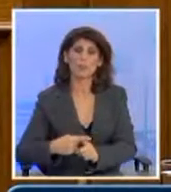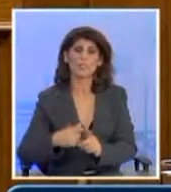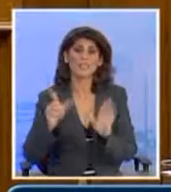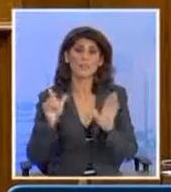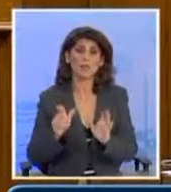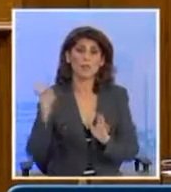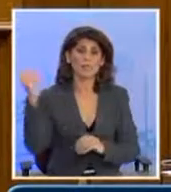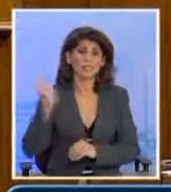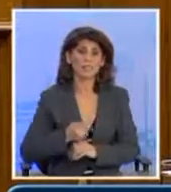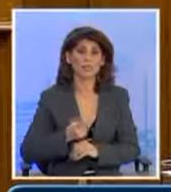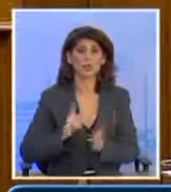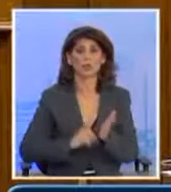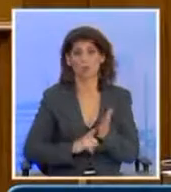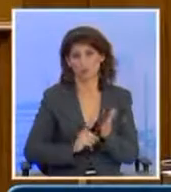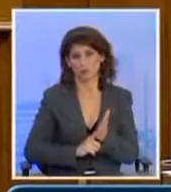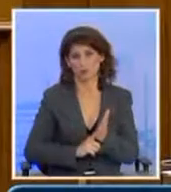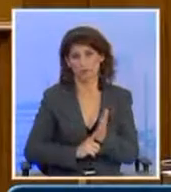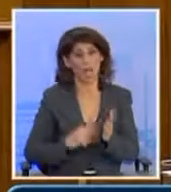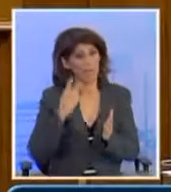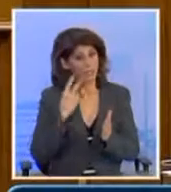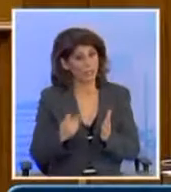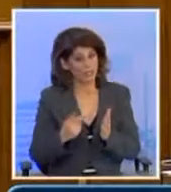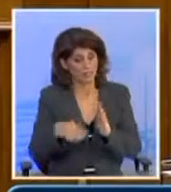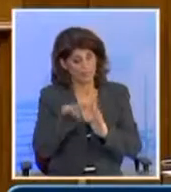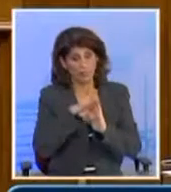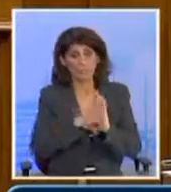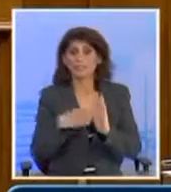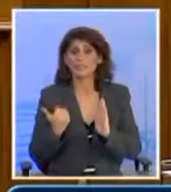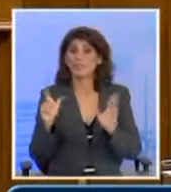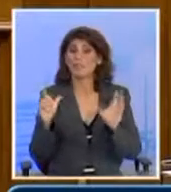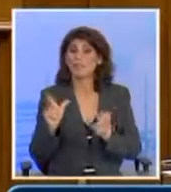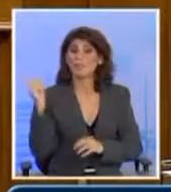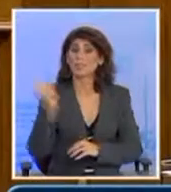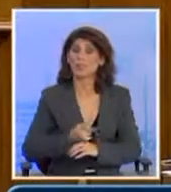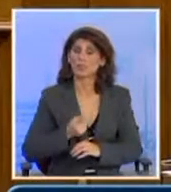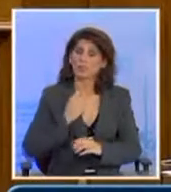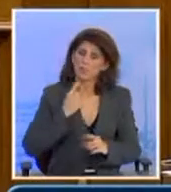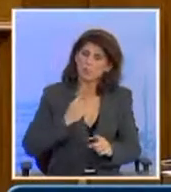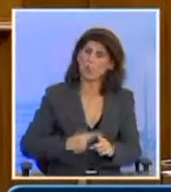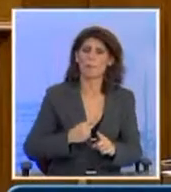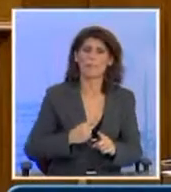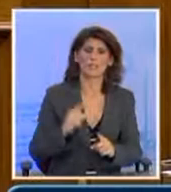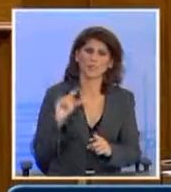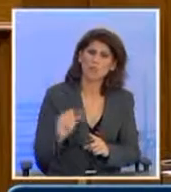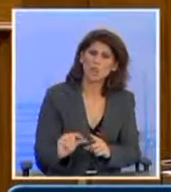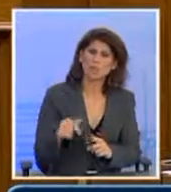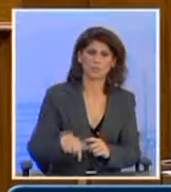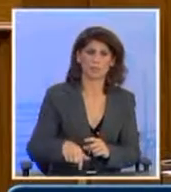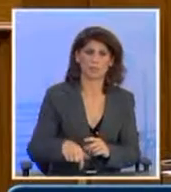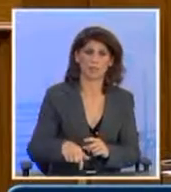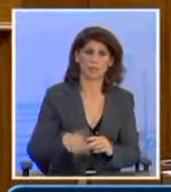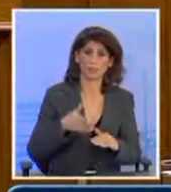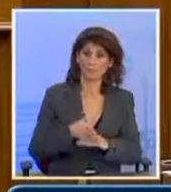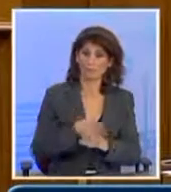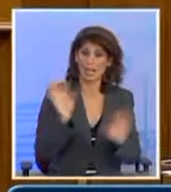κατά 70% την νομοθεσία. Αν δείτε τις διατάξεις, είναι κατά 70% πιο απλές και λιγότερες σήμερα και